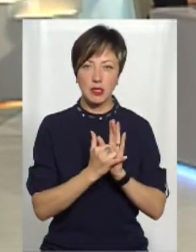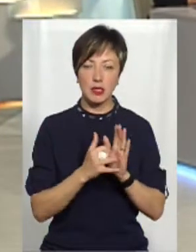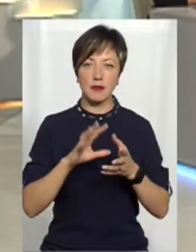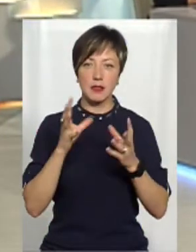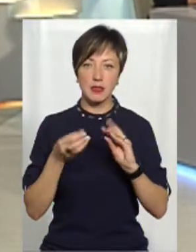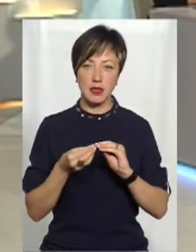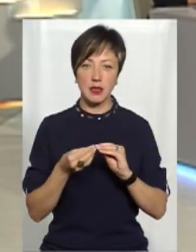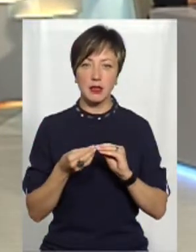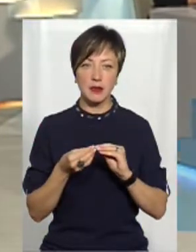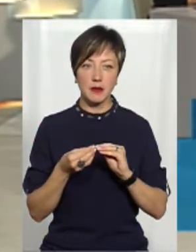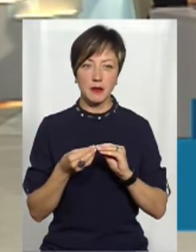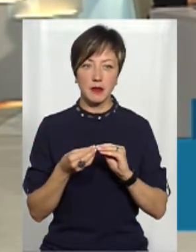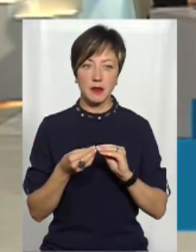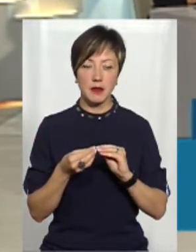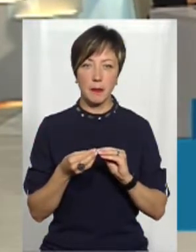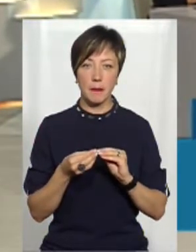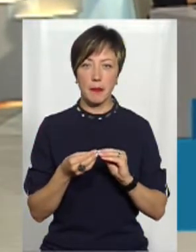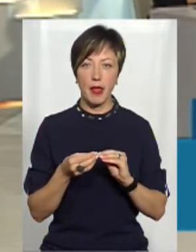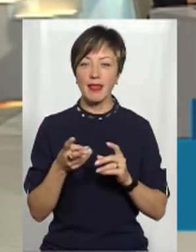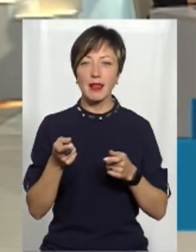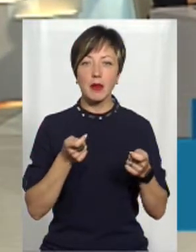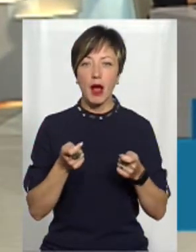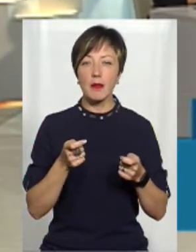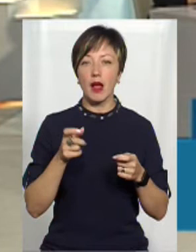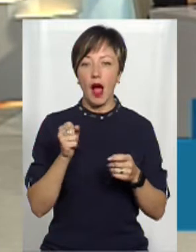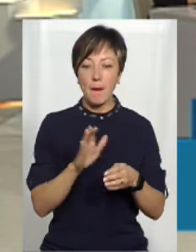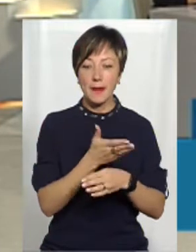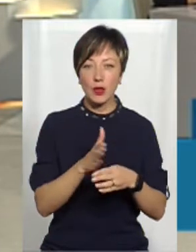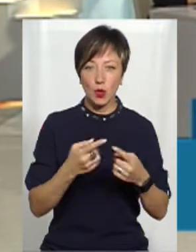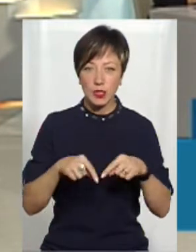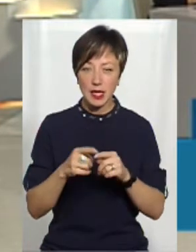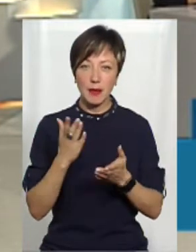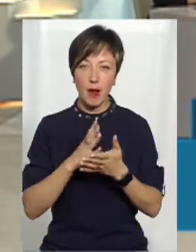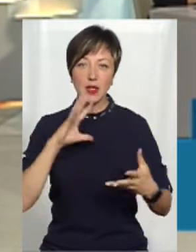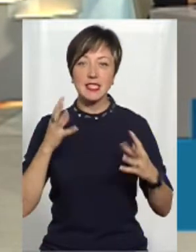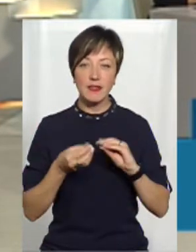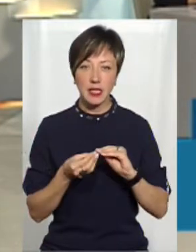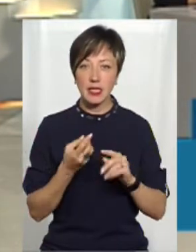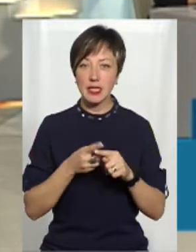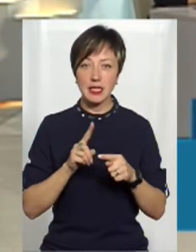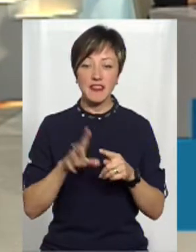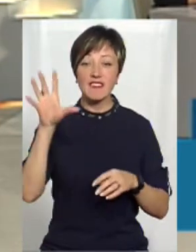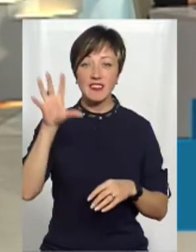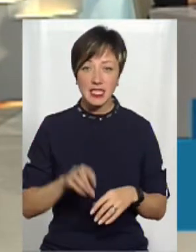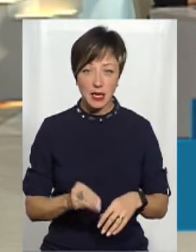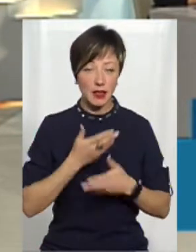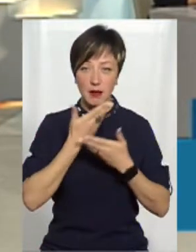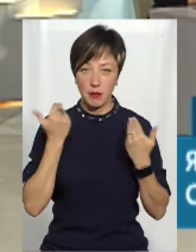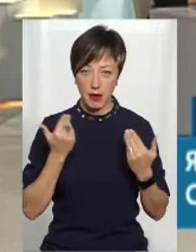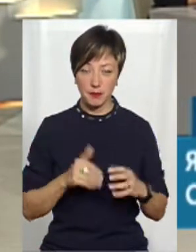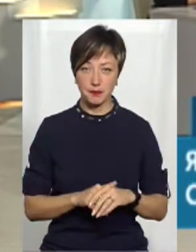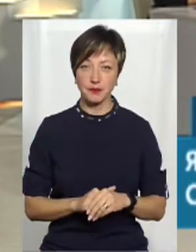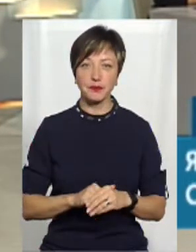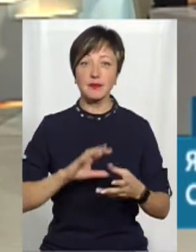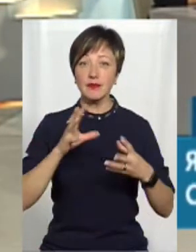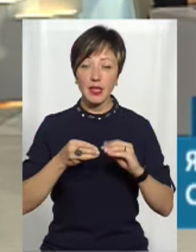взагалі, підрозділів, взагалі не департаментів, а управлінь департаментів розмістили звіти. Всіх звітів немає. Ну,